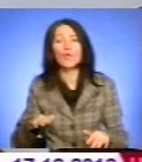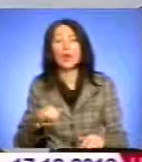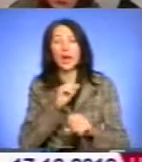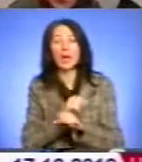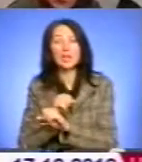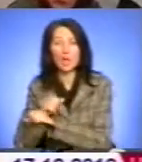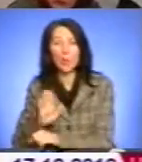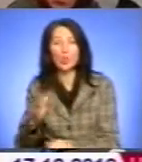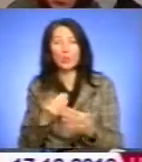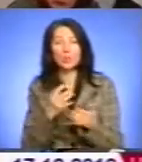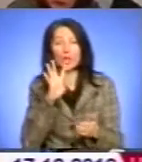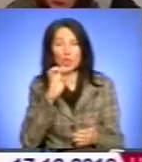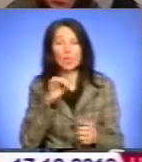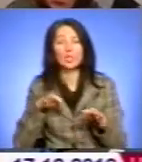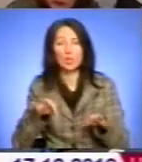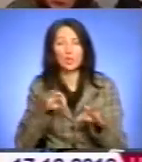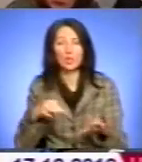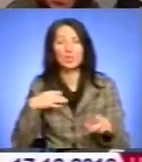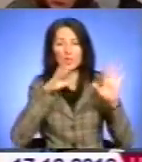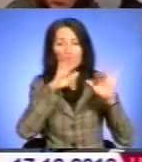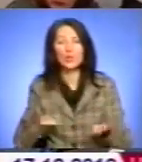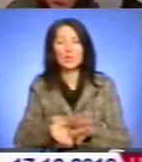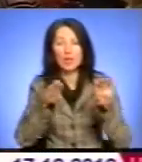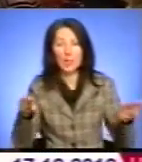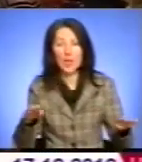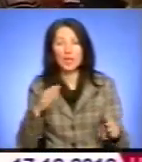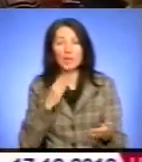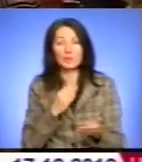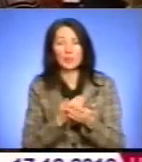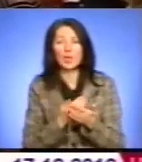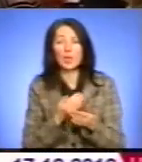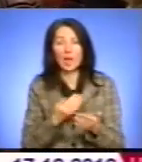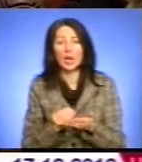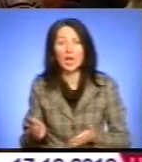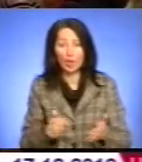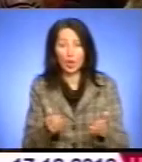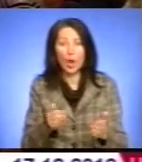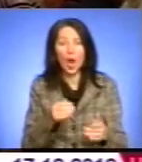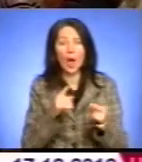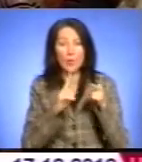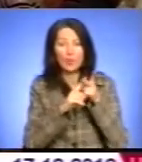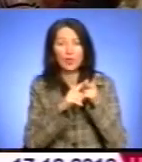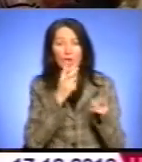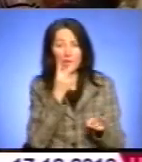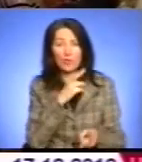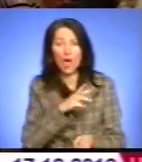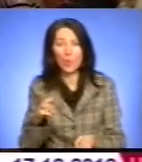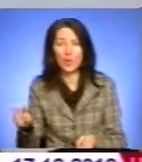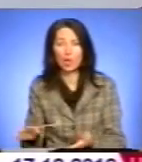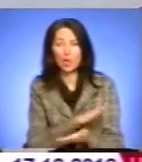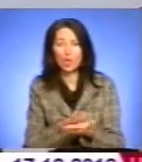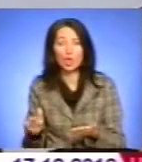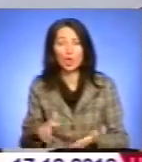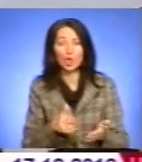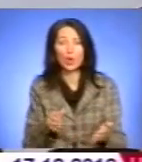автомобілів. Снігові замети на деяких ділянках дороги сягають 1,5-2 метрів. Розчистити дорогу вчасно важко через затори.